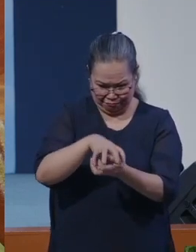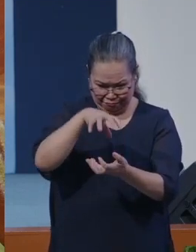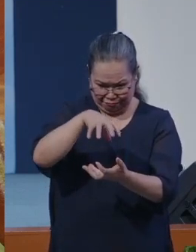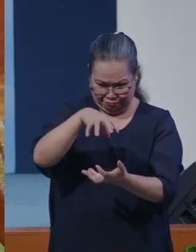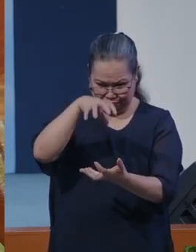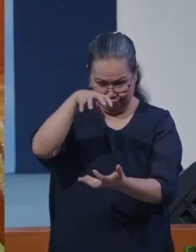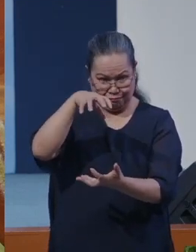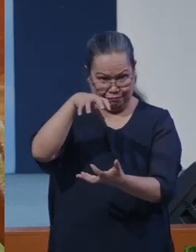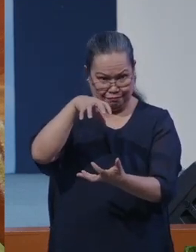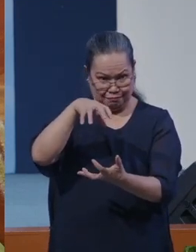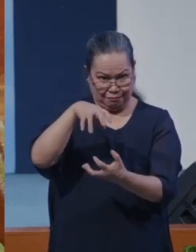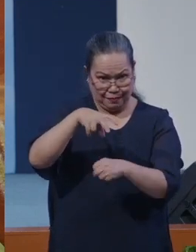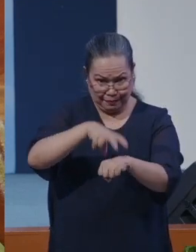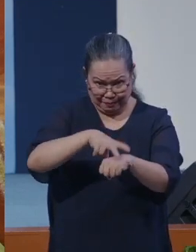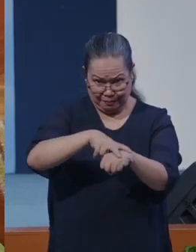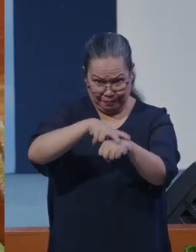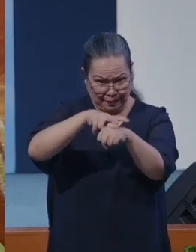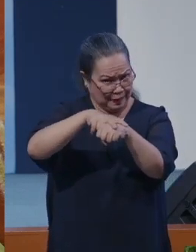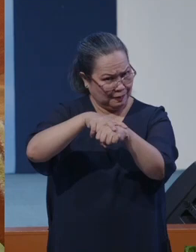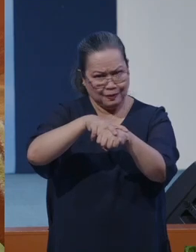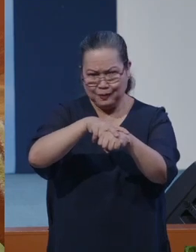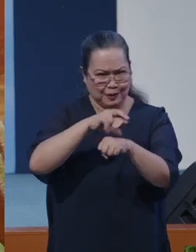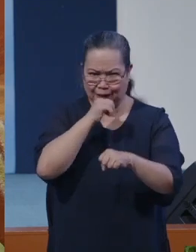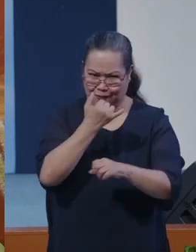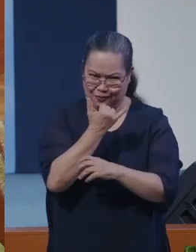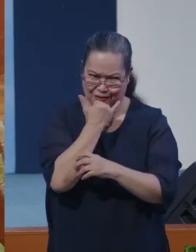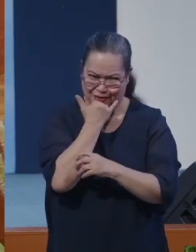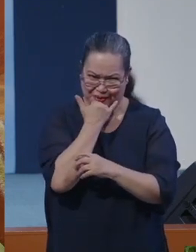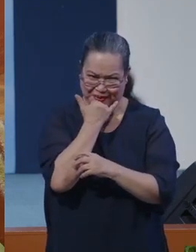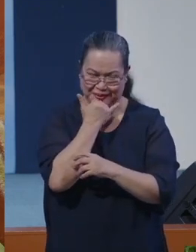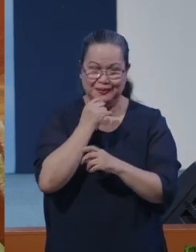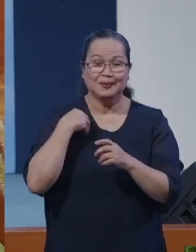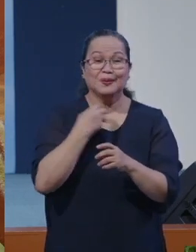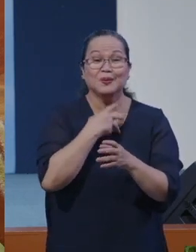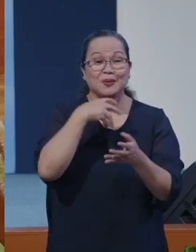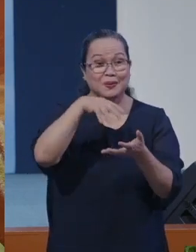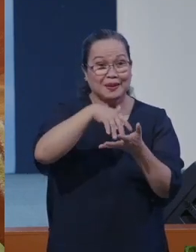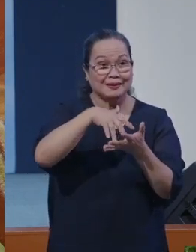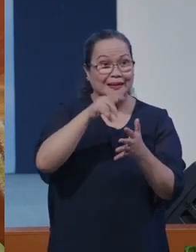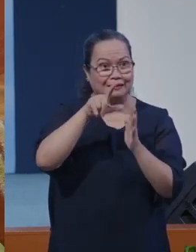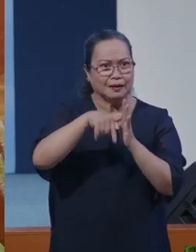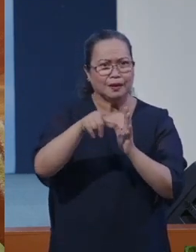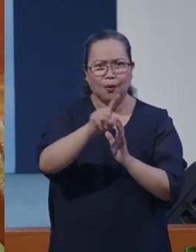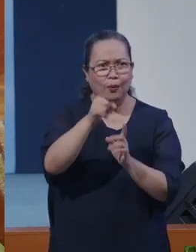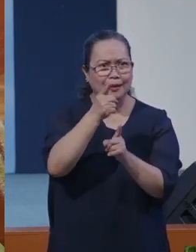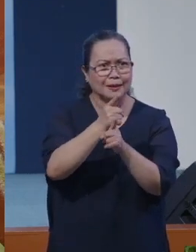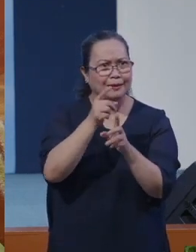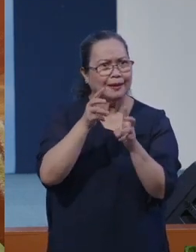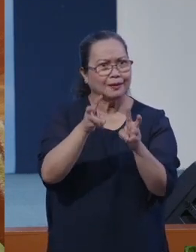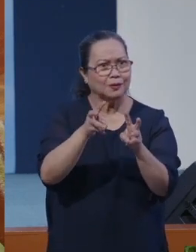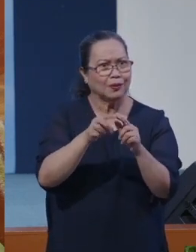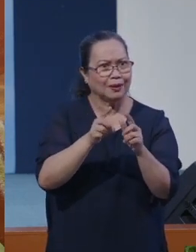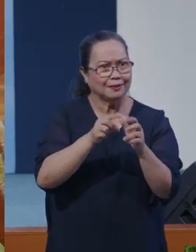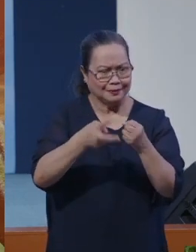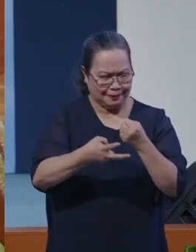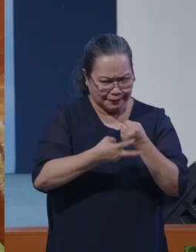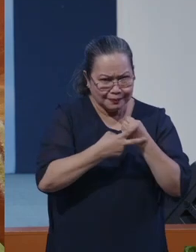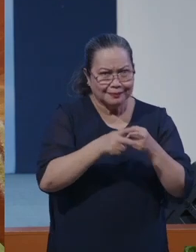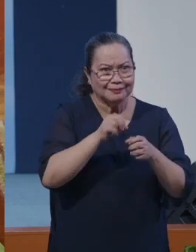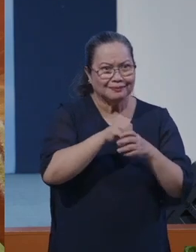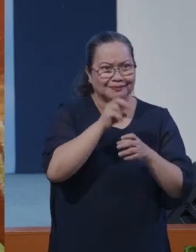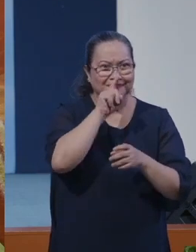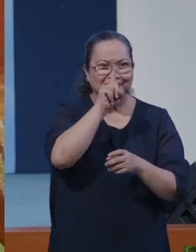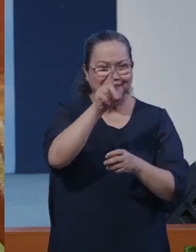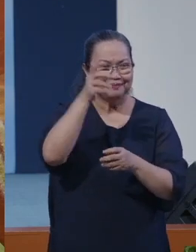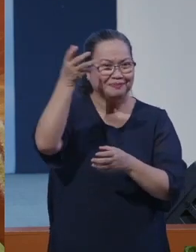masama mag-save. In fact, ating pong pag-aaralan yun mamaya. Ano ba ang tamang paghawak ng resources ng